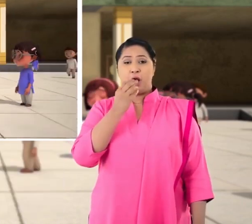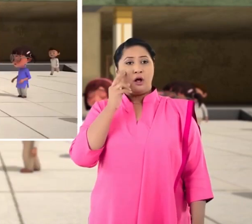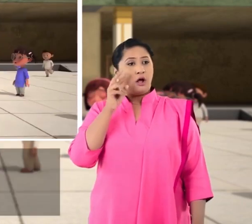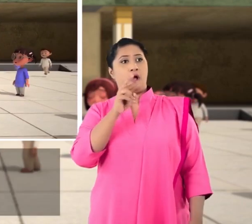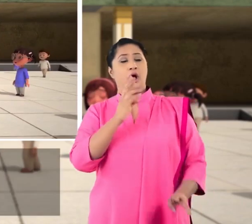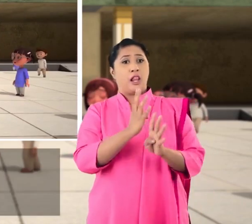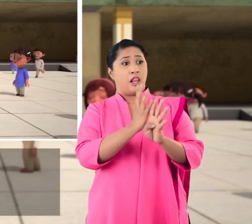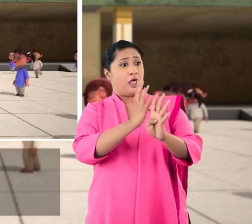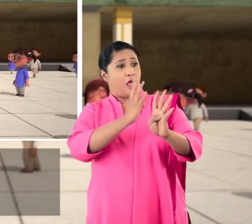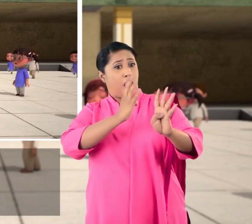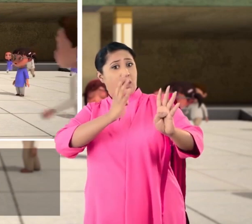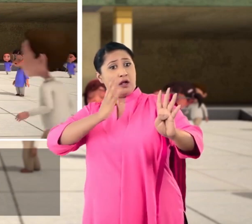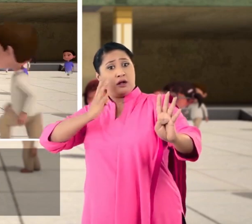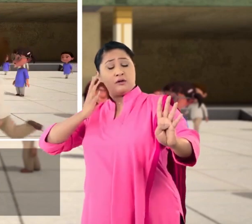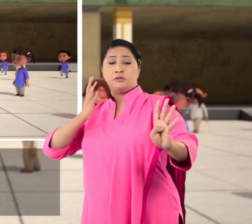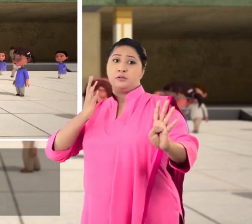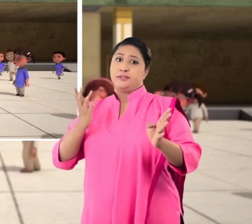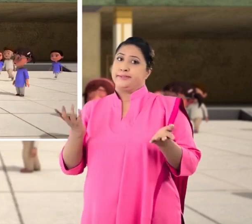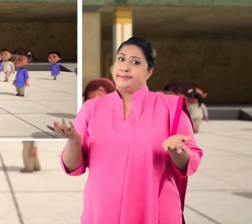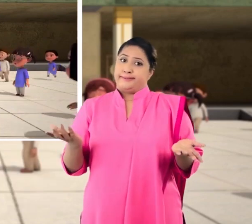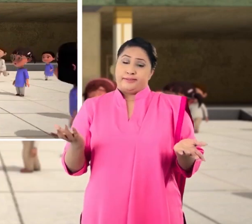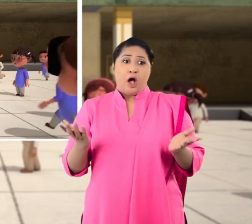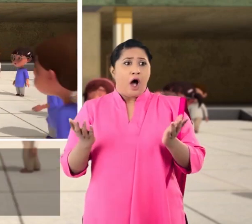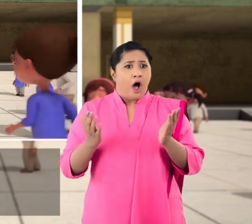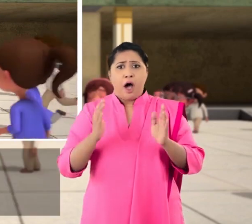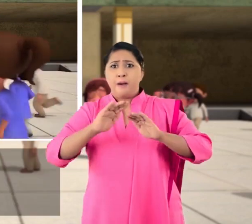जाए। इतनी लंबी लाइन,